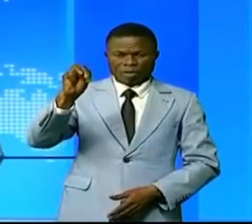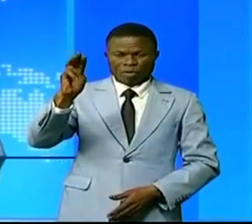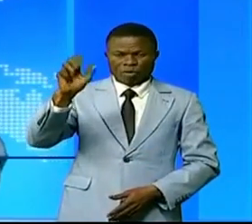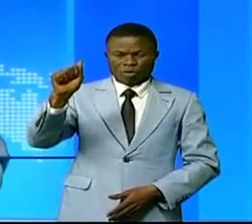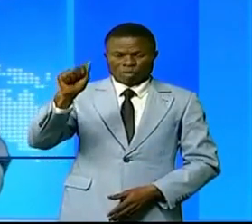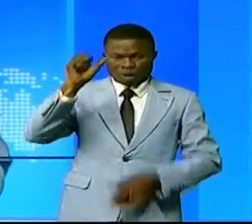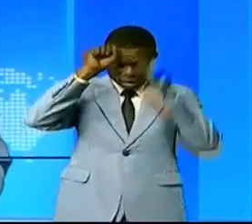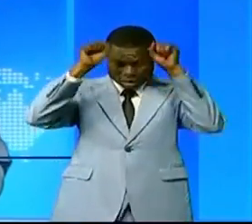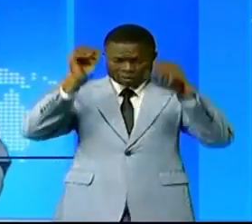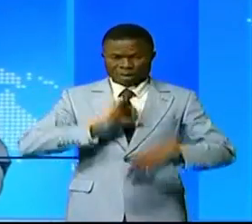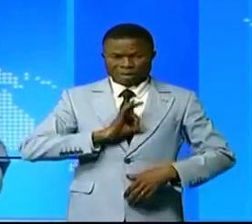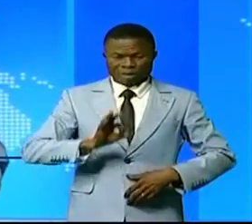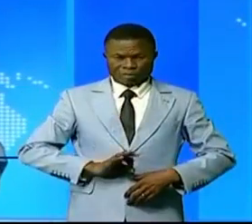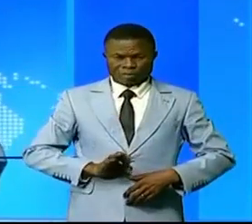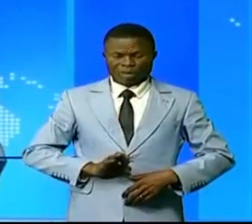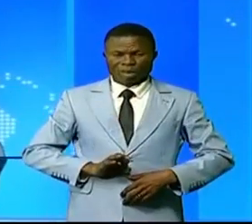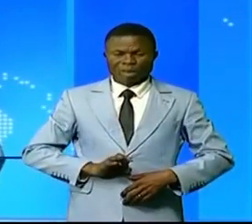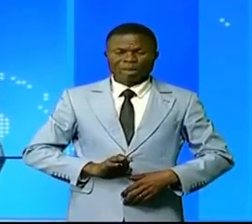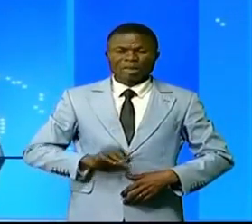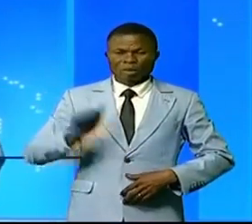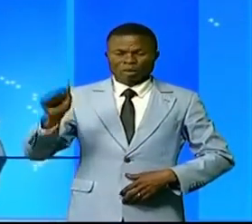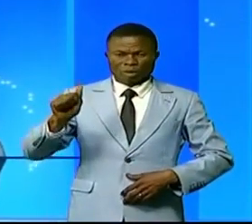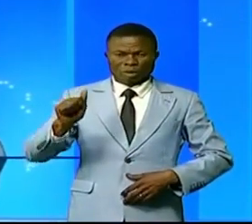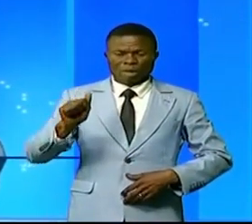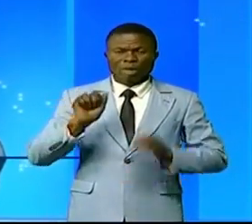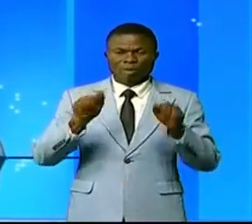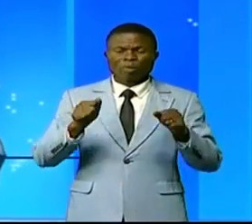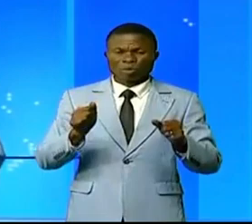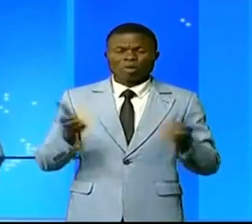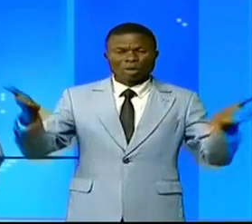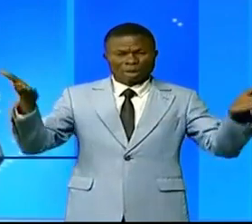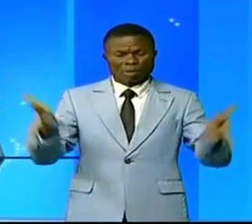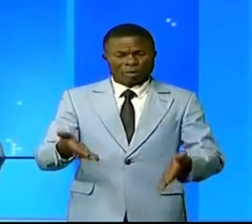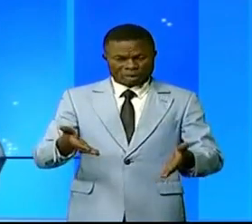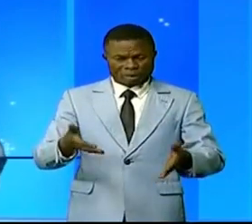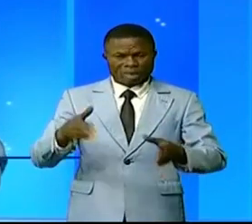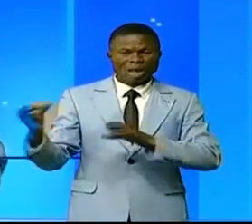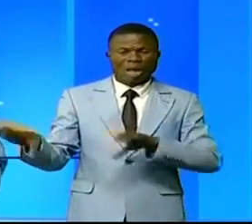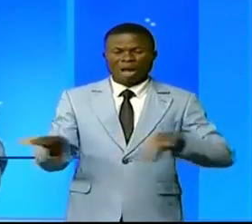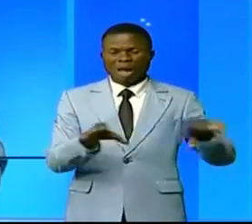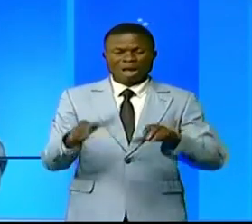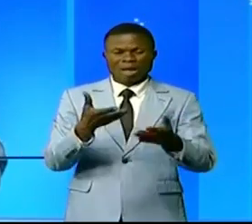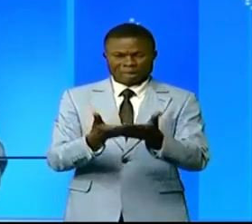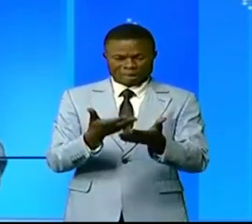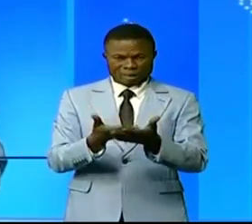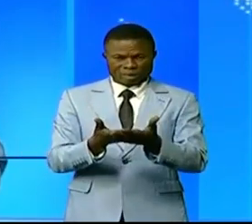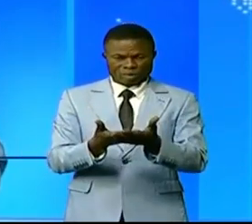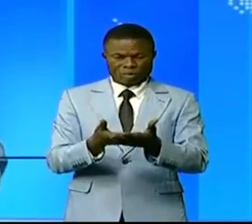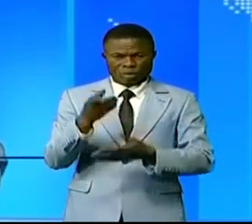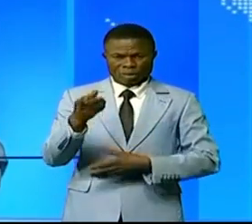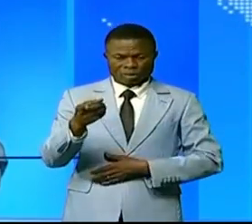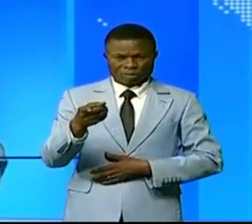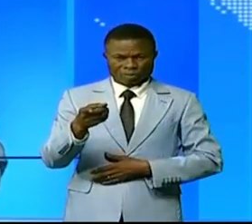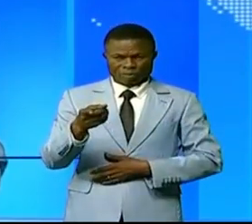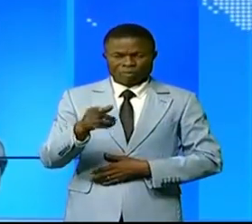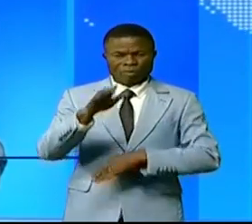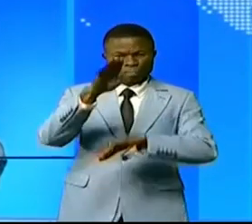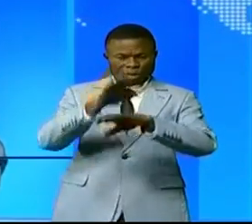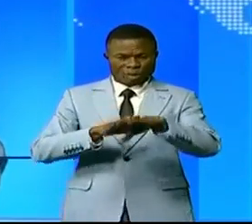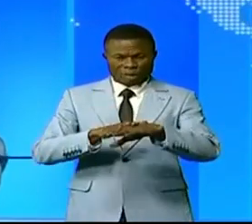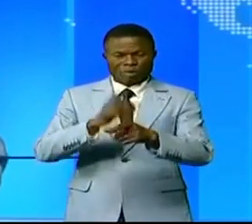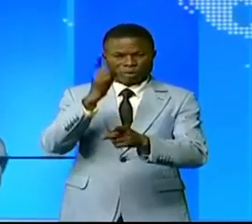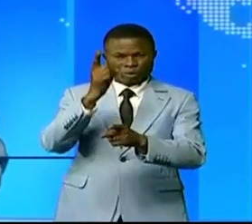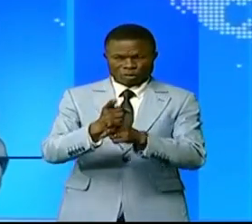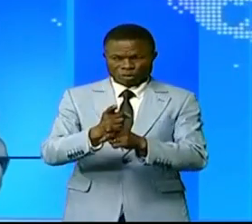Félix Antoine Tshisekedi Tshilombo, pourrait rehausser de sa présence cette manifestation. Un appel